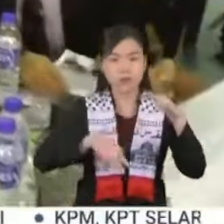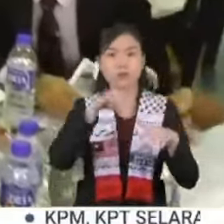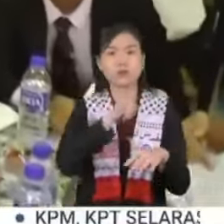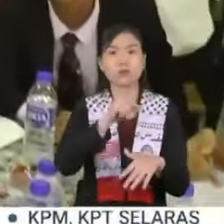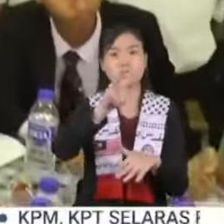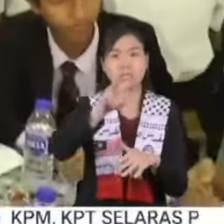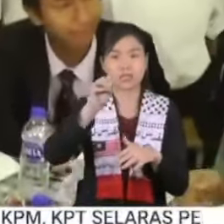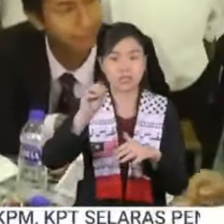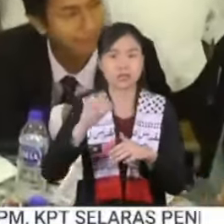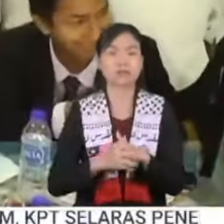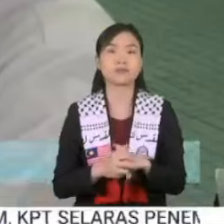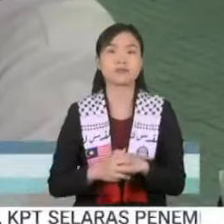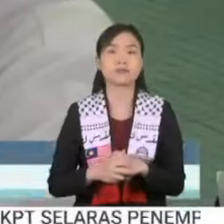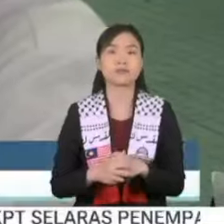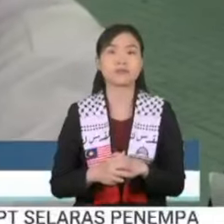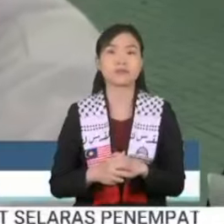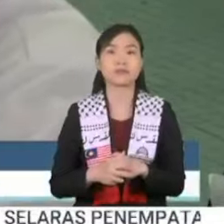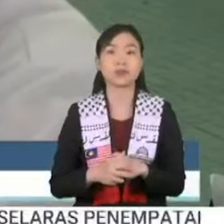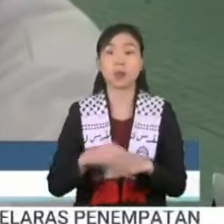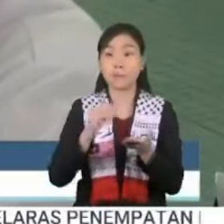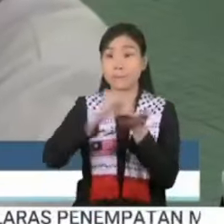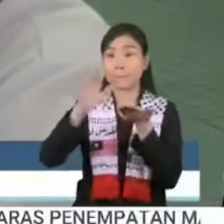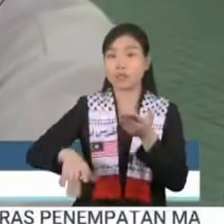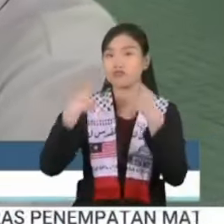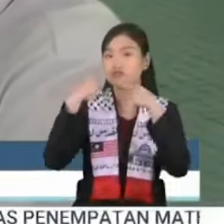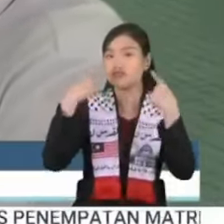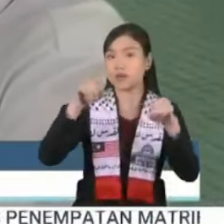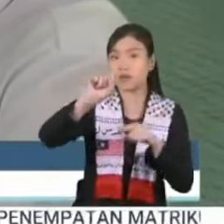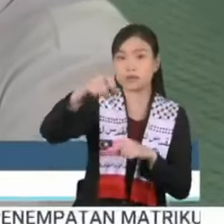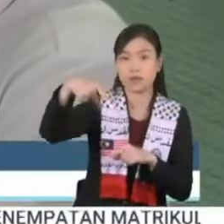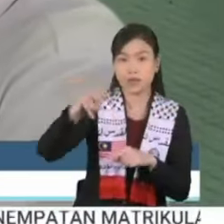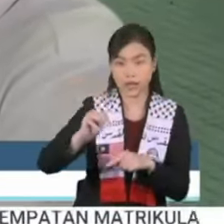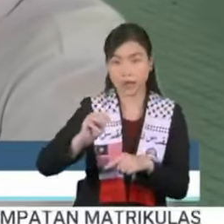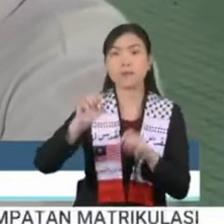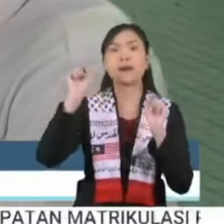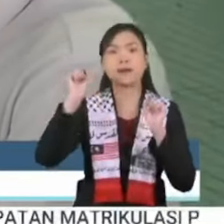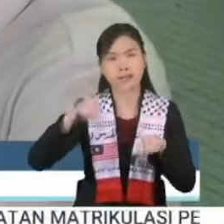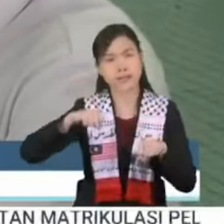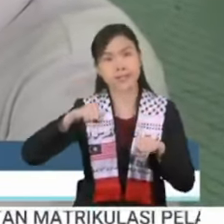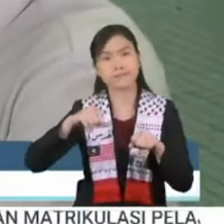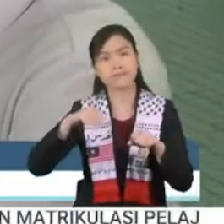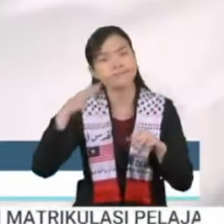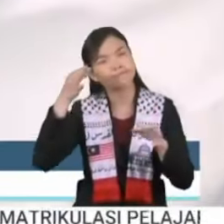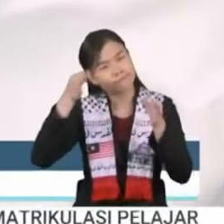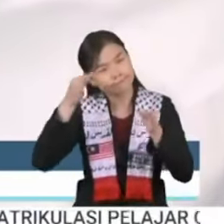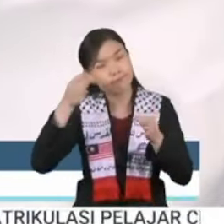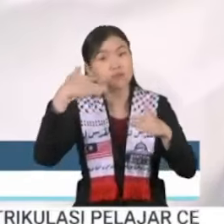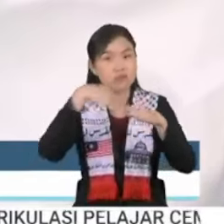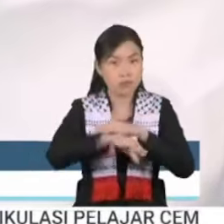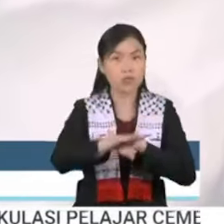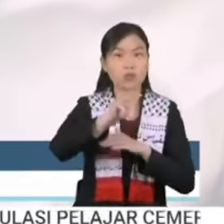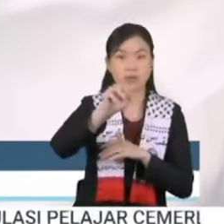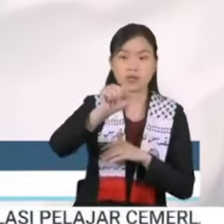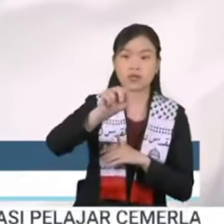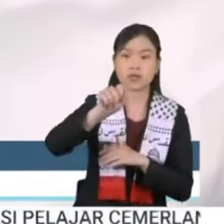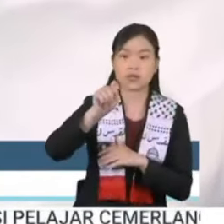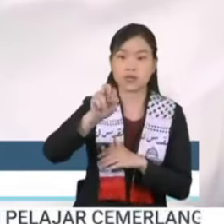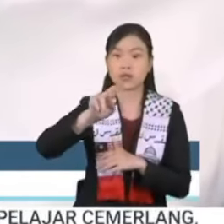Pelajar cemerlang dalam Sijil Pelajaran Malaysia SPM layak dipertimbang untuk kemasukan ke matrikulasi dan program